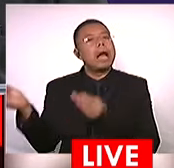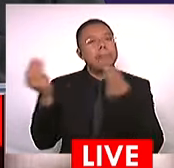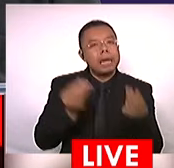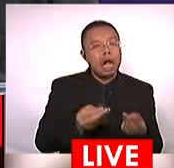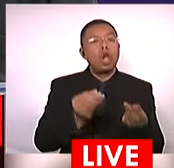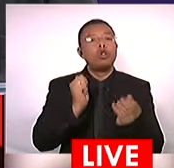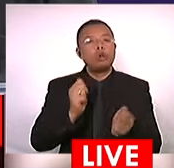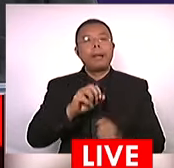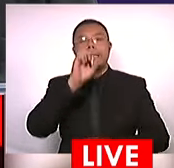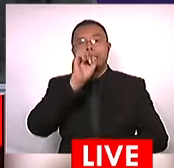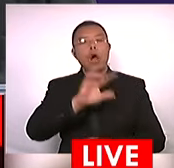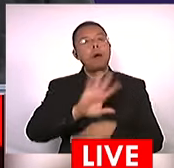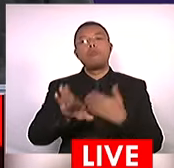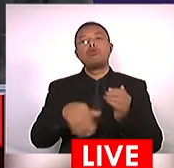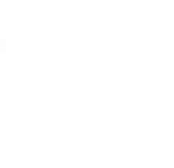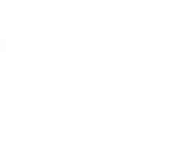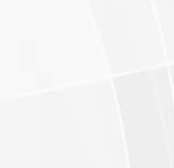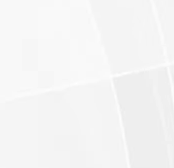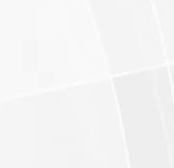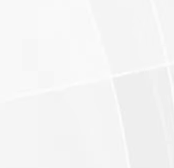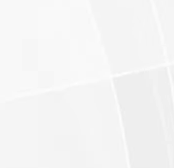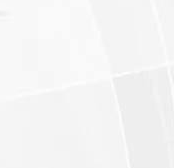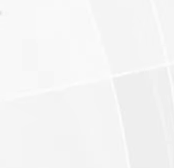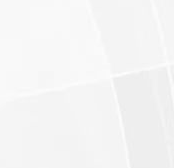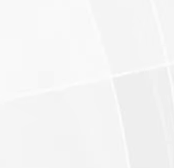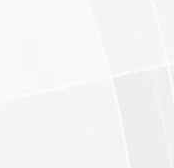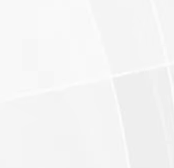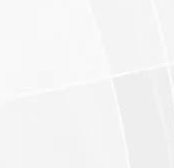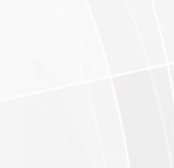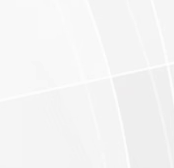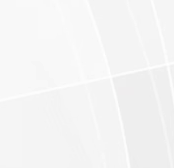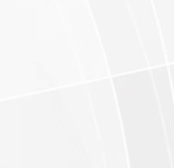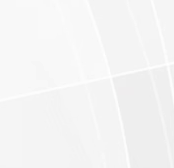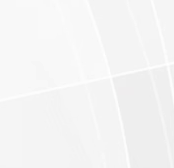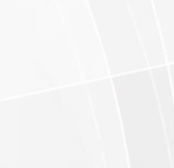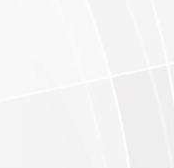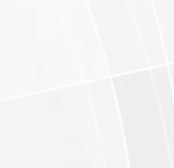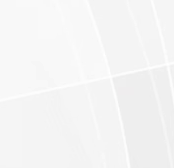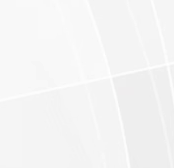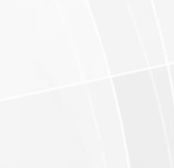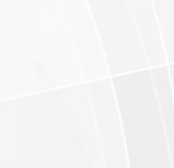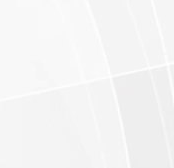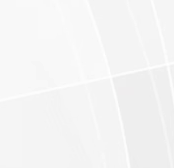sediakan untuk menjawab itu semua selesai than